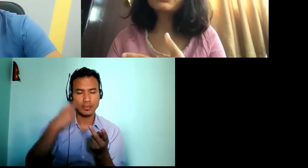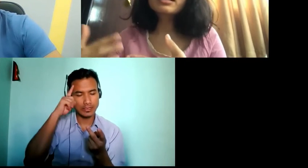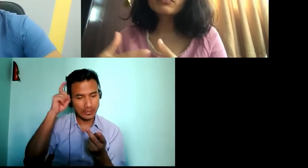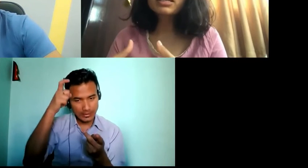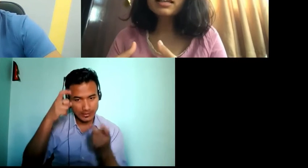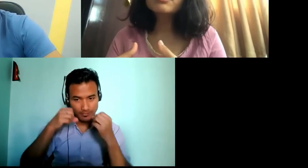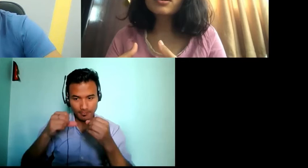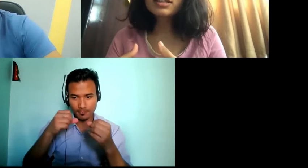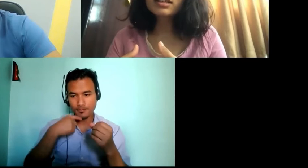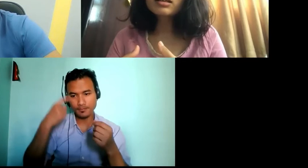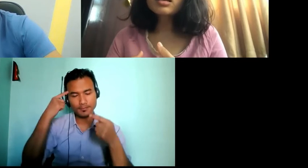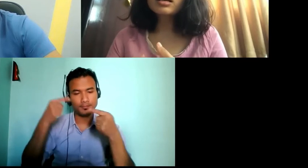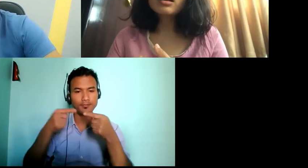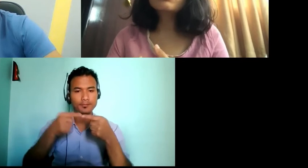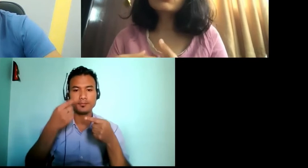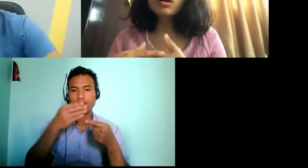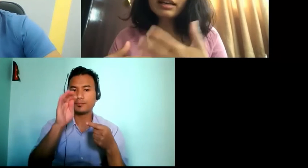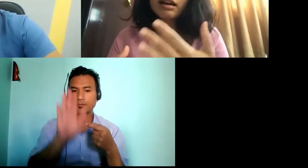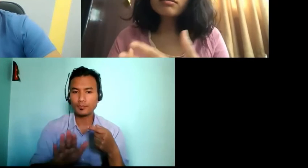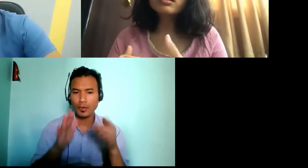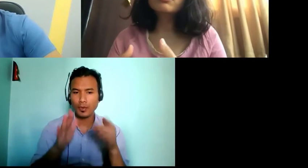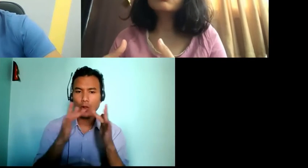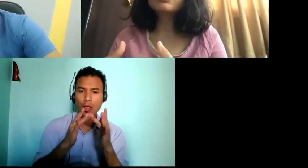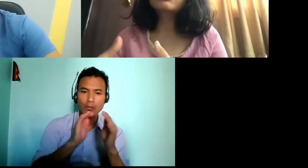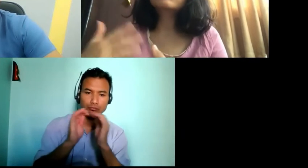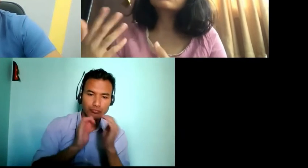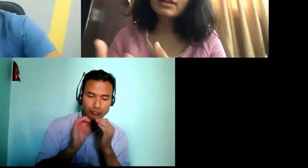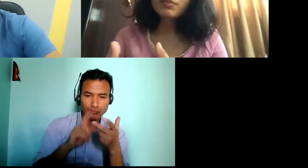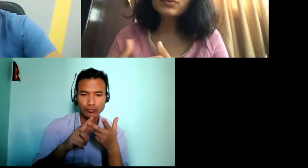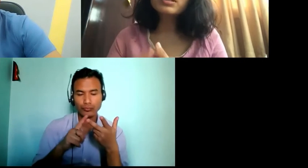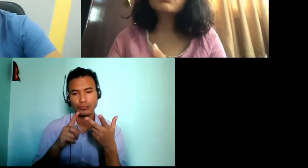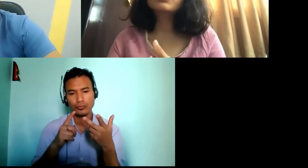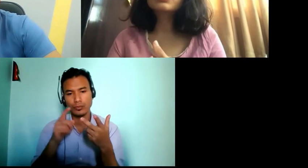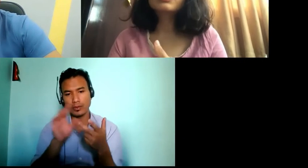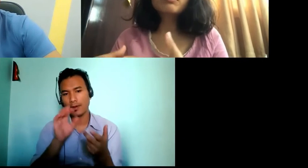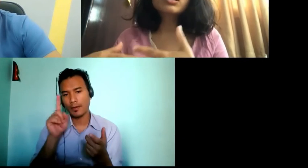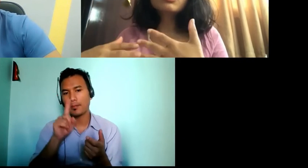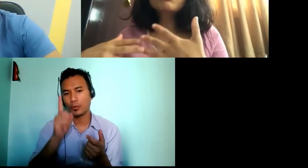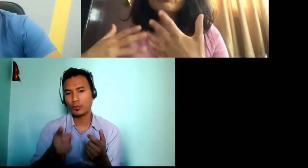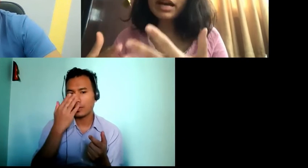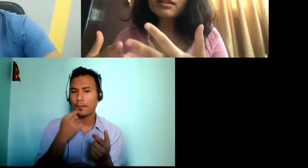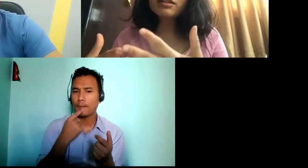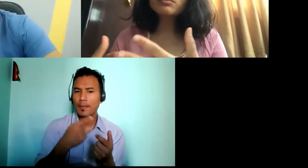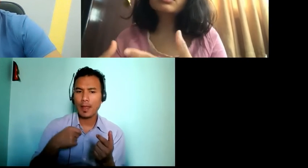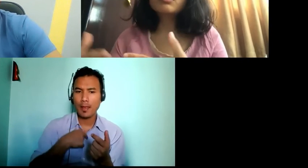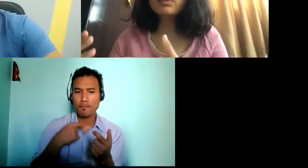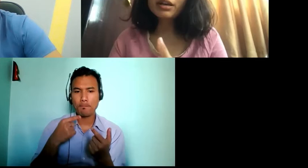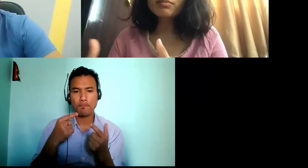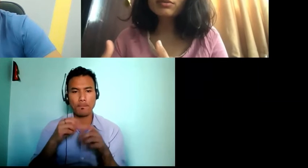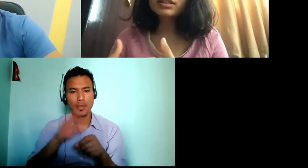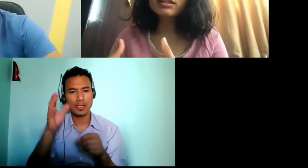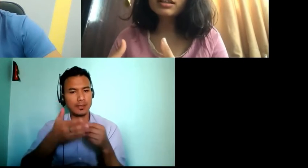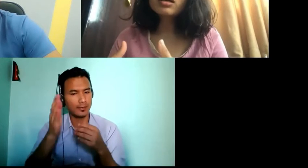हाम्रो नेगेटिभमा जान सक्छ नि त, होइन। अब यो अनलाइन काउन्सिलिङहरू गरिरहेको यो राम्रो हो, किन भन्दा अहिले हामी बाहिर जान मिल्दैन,